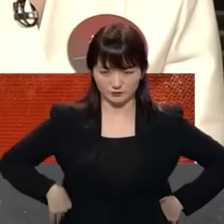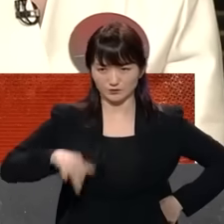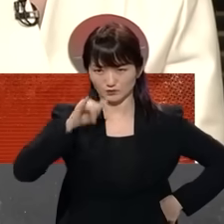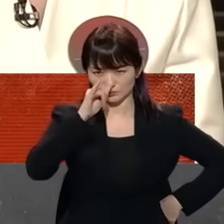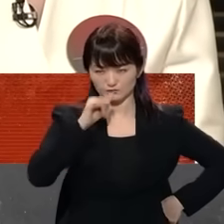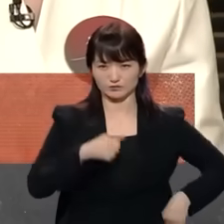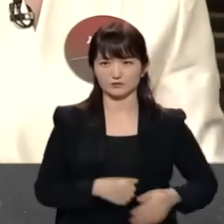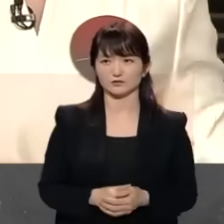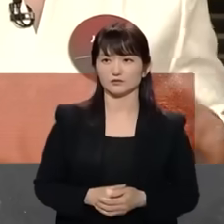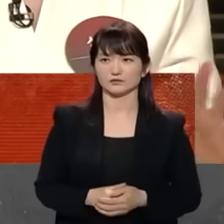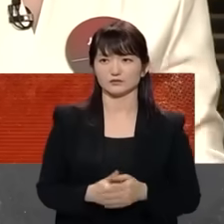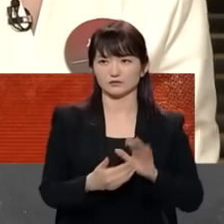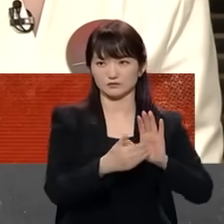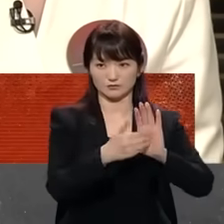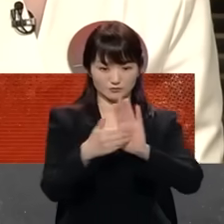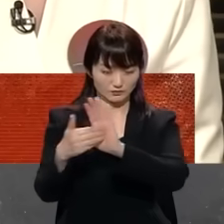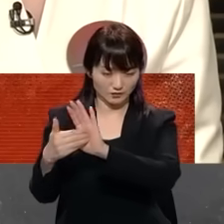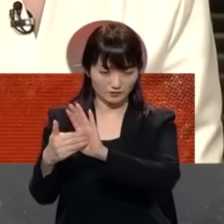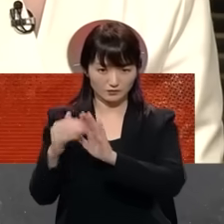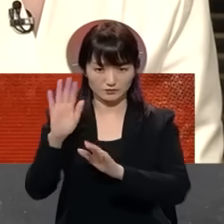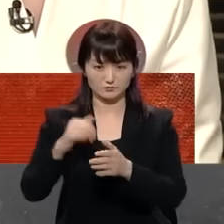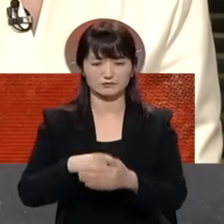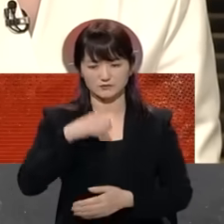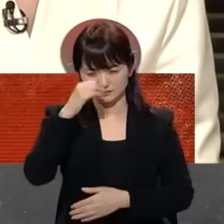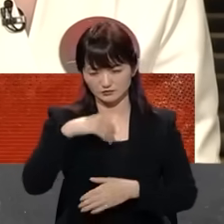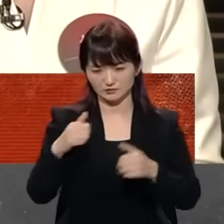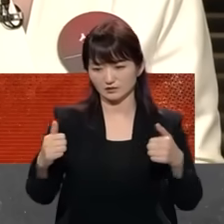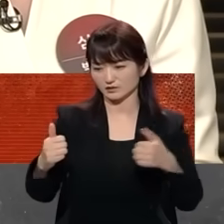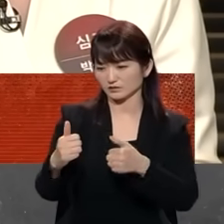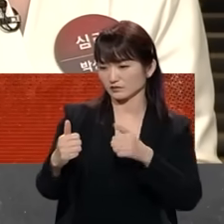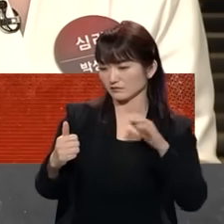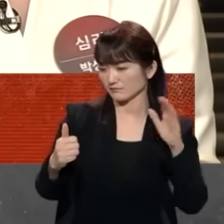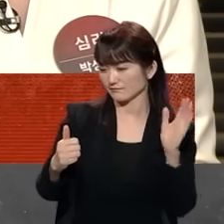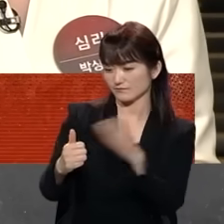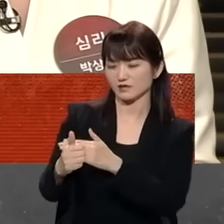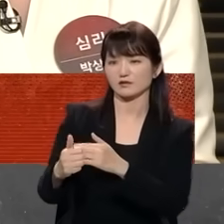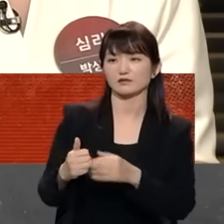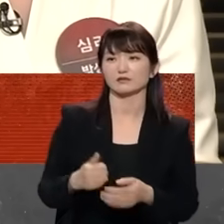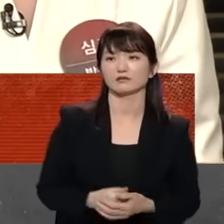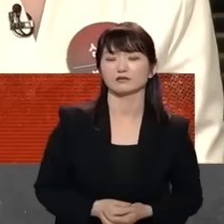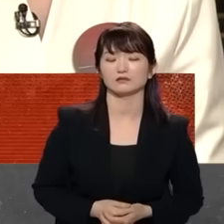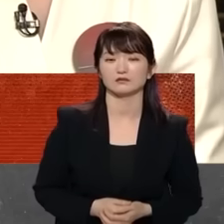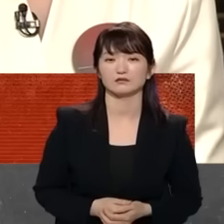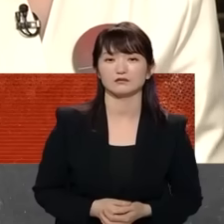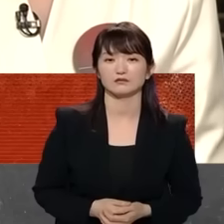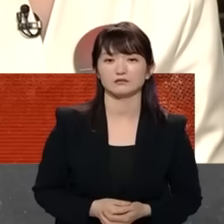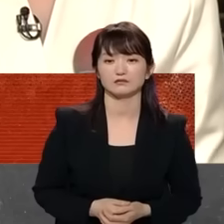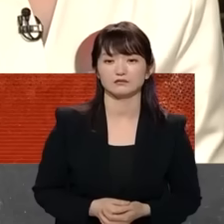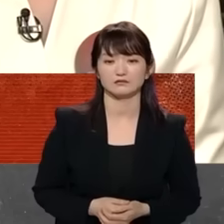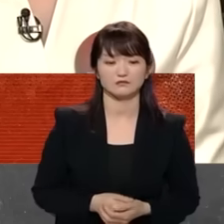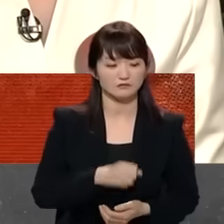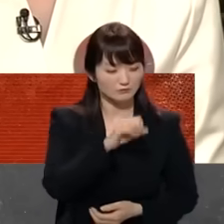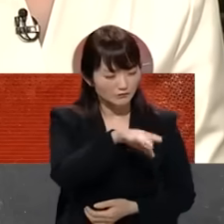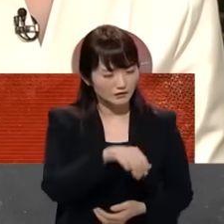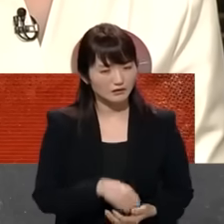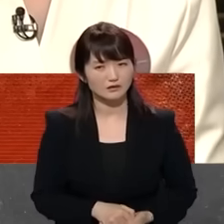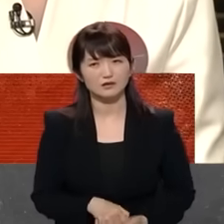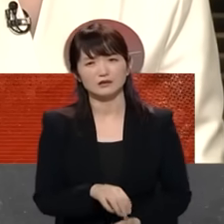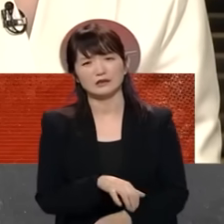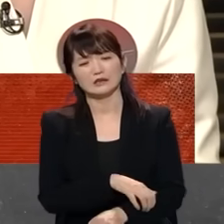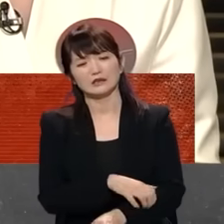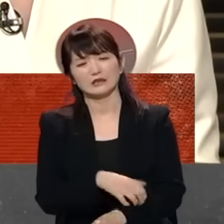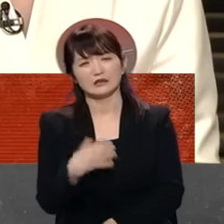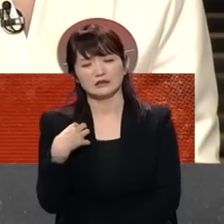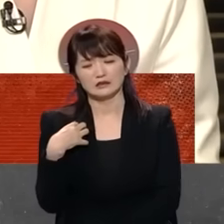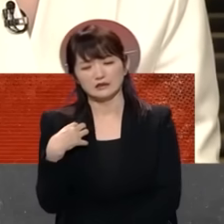놓고 방어를 하지 않으시고 그냥 맞으시는 거죠. 그리고 이제 선생님도 뭐라고 얘기하셨냐면 너무 번거롭고 부담스러운